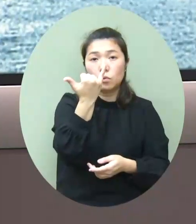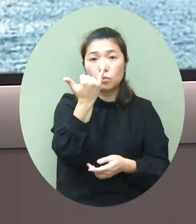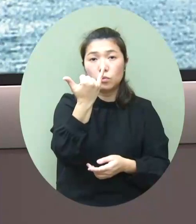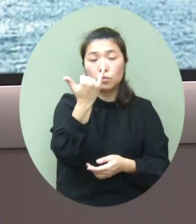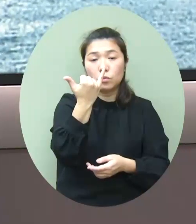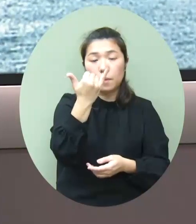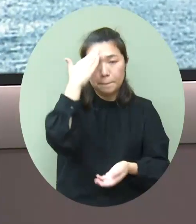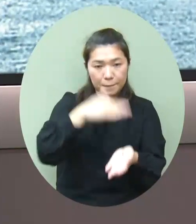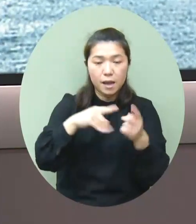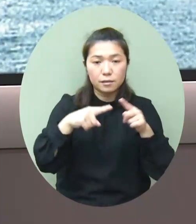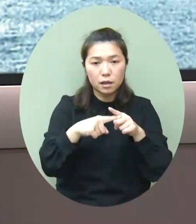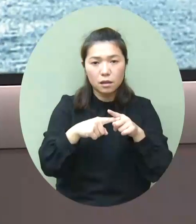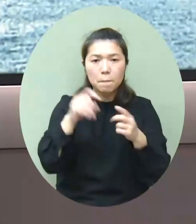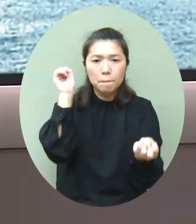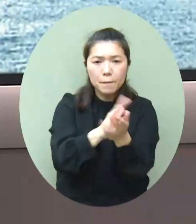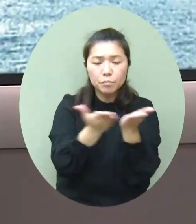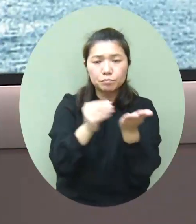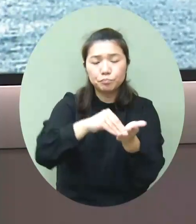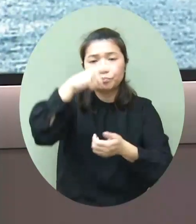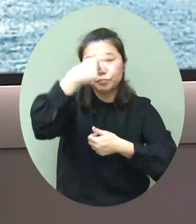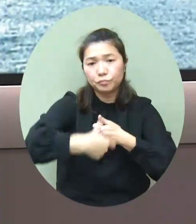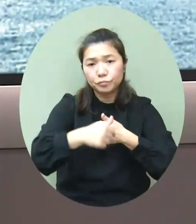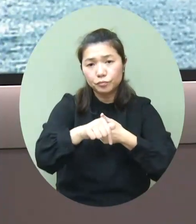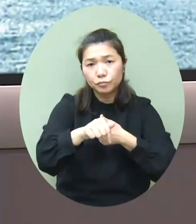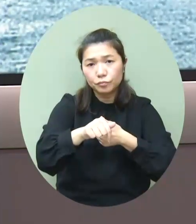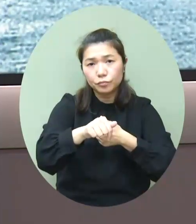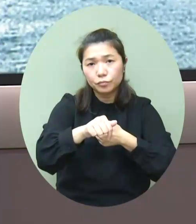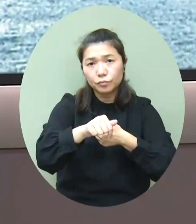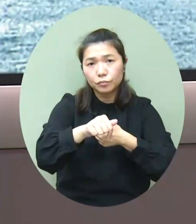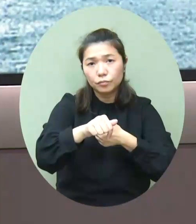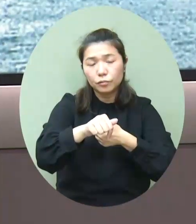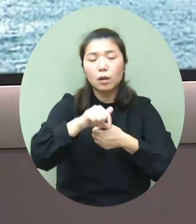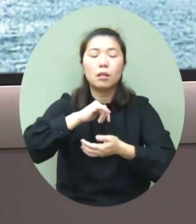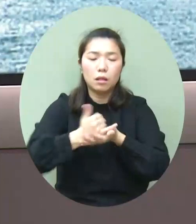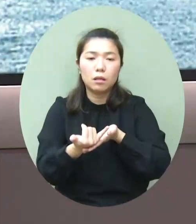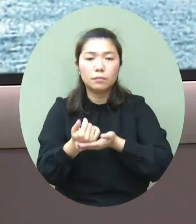有136名的病人感染新冠病毒，